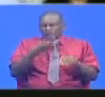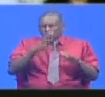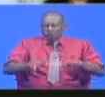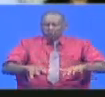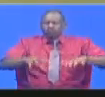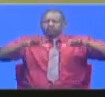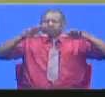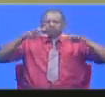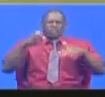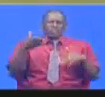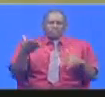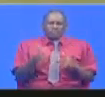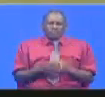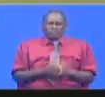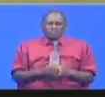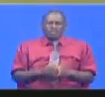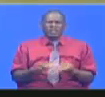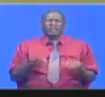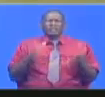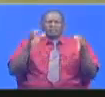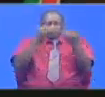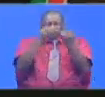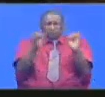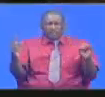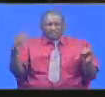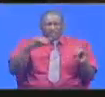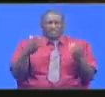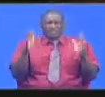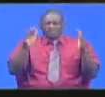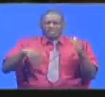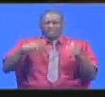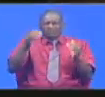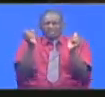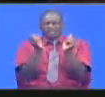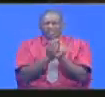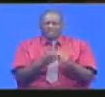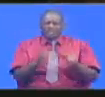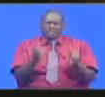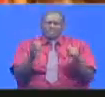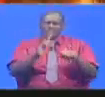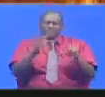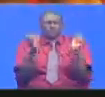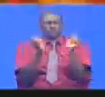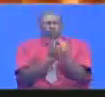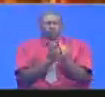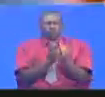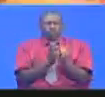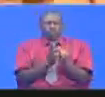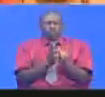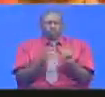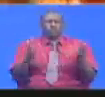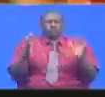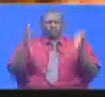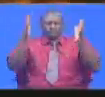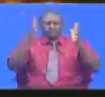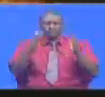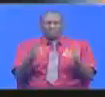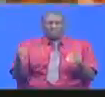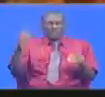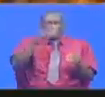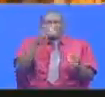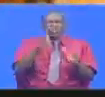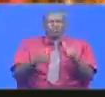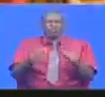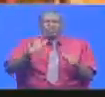times. Sikukuu ya Jamhuri huadhimishwa kila Disemba tarehe 12 kusherehekea siku ambayo